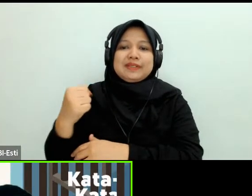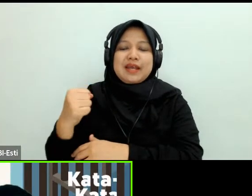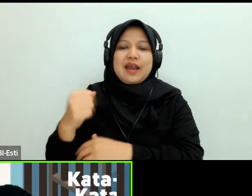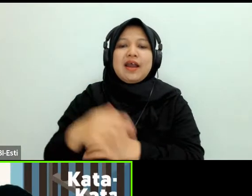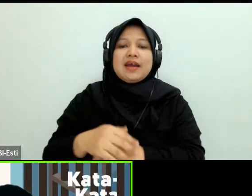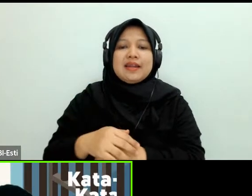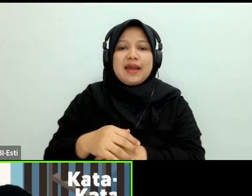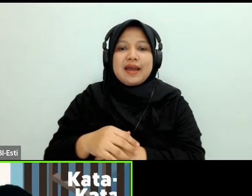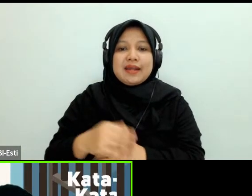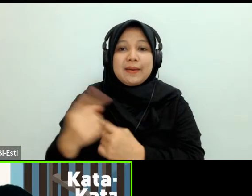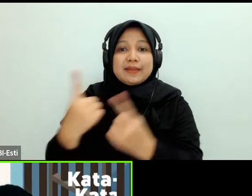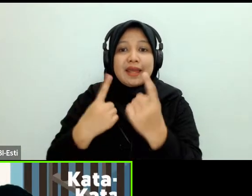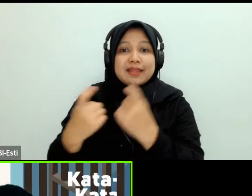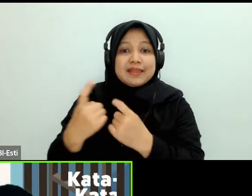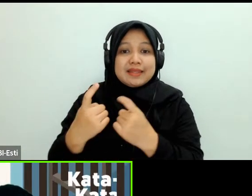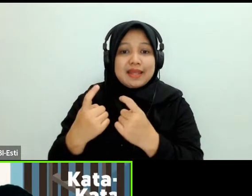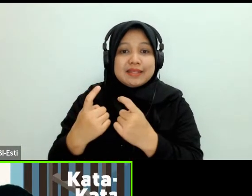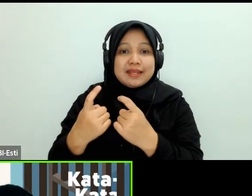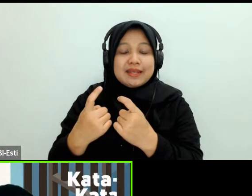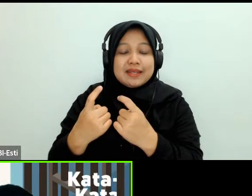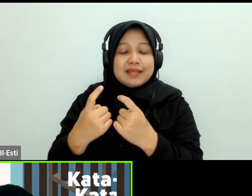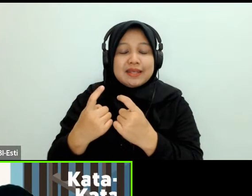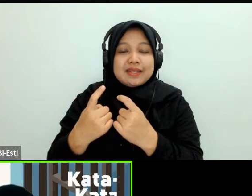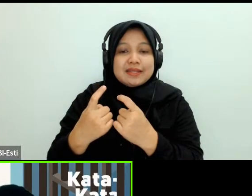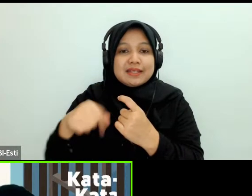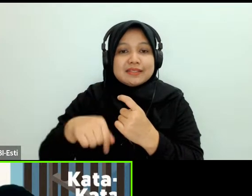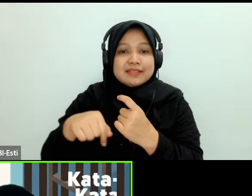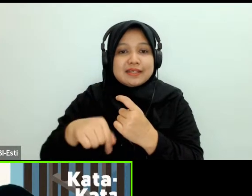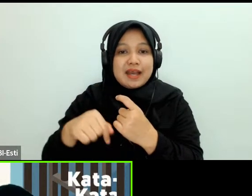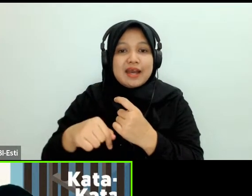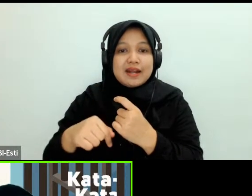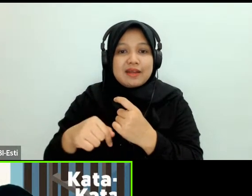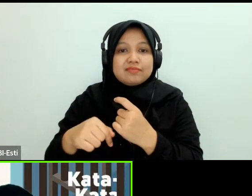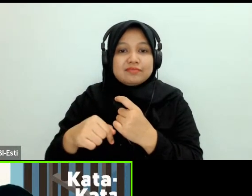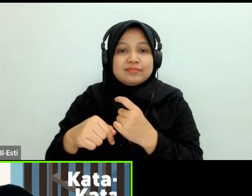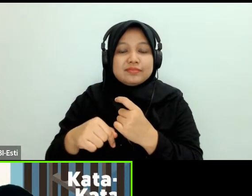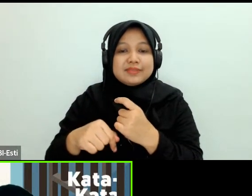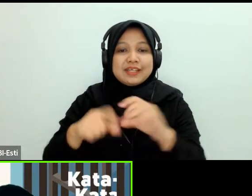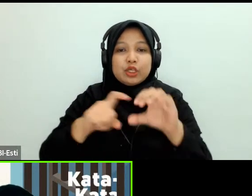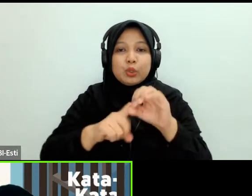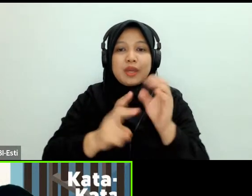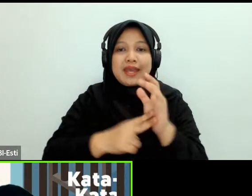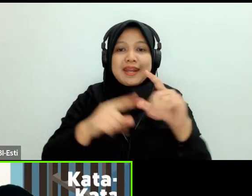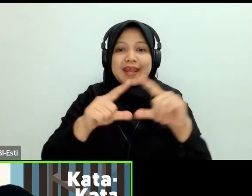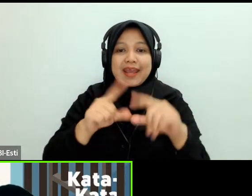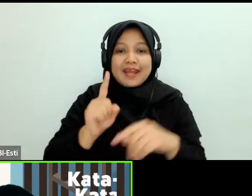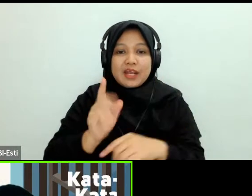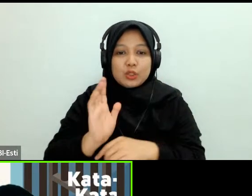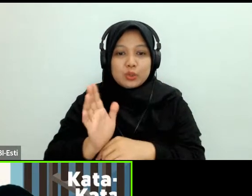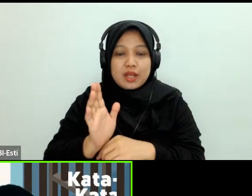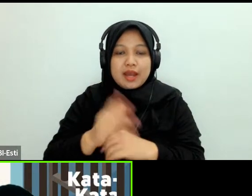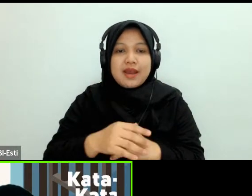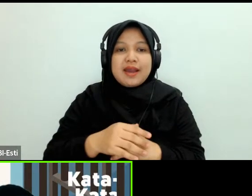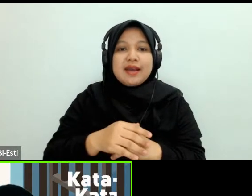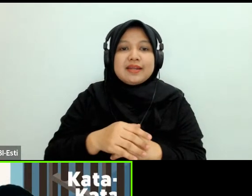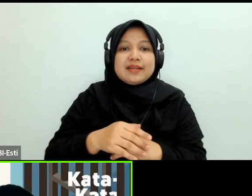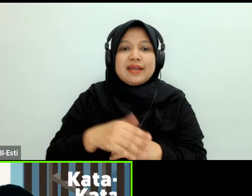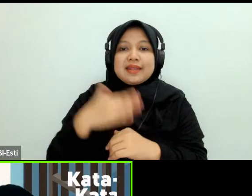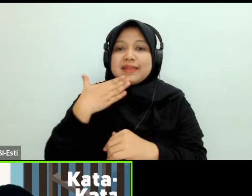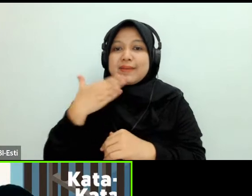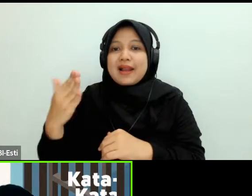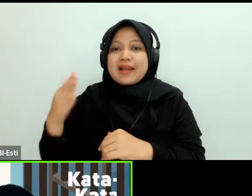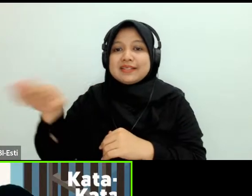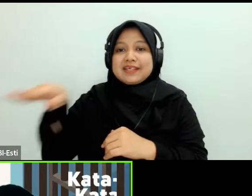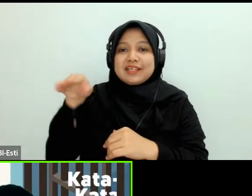sudah masuk dan langsung dijawab oleh Mbak zulfa dan Bachsin jadi Terima kasih untuk Mbak zulfa dan Bachsin yang